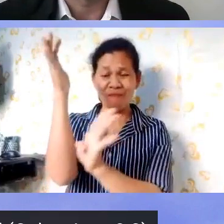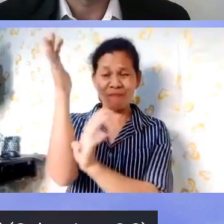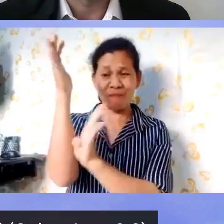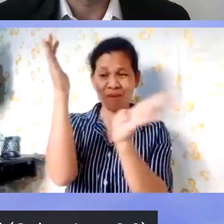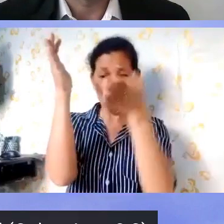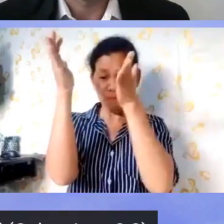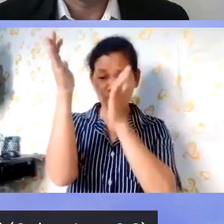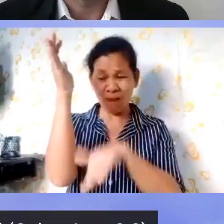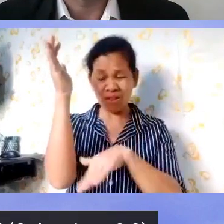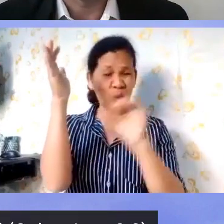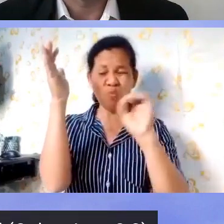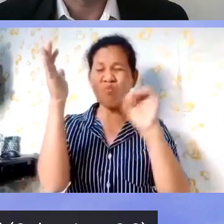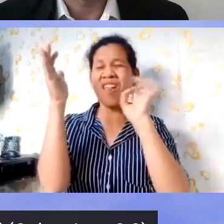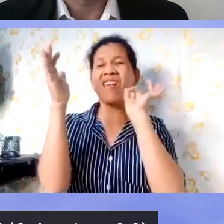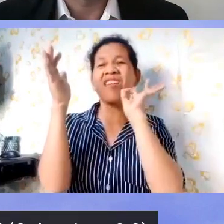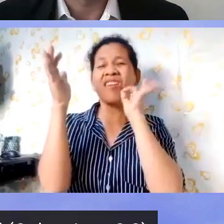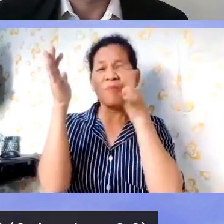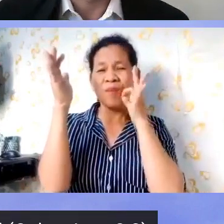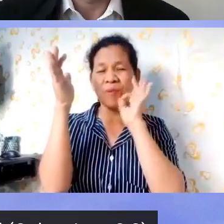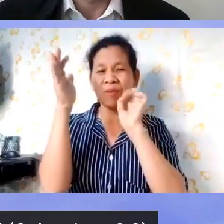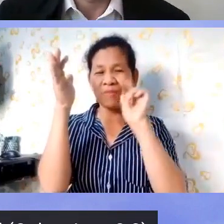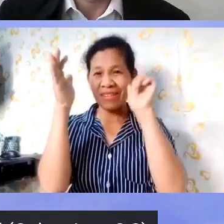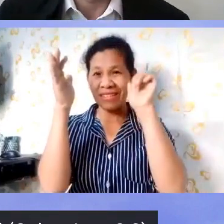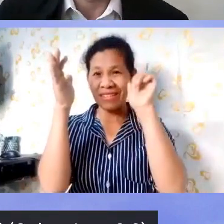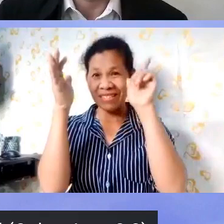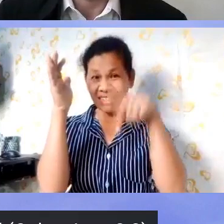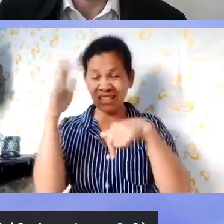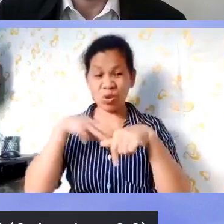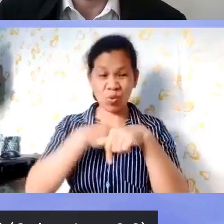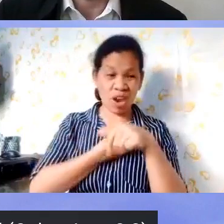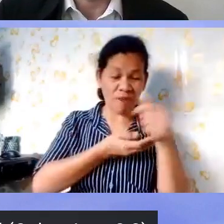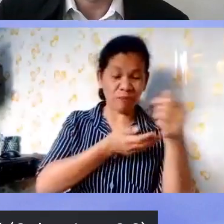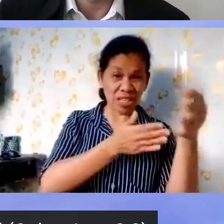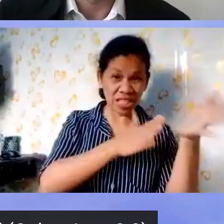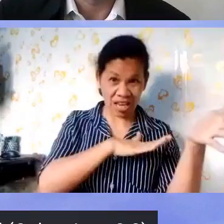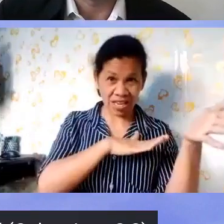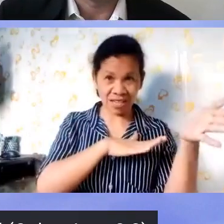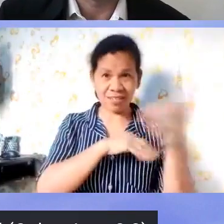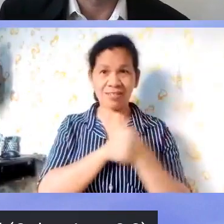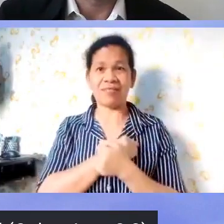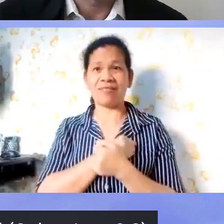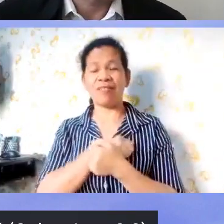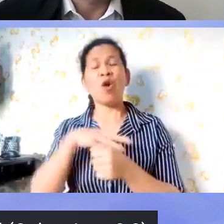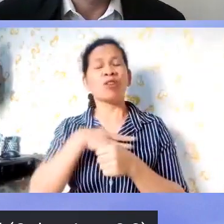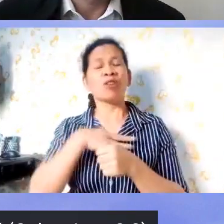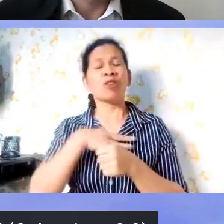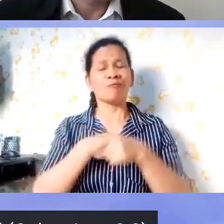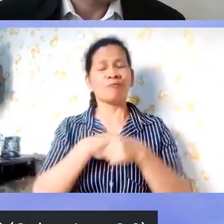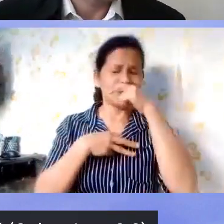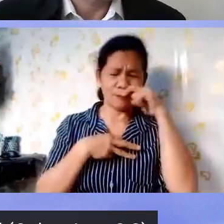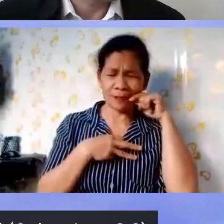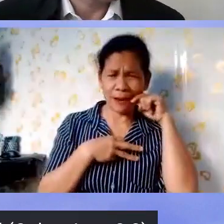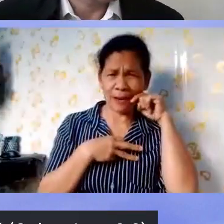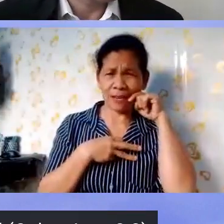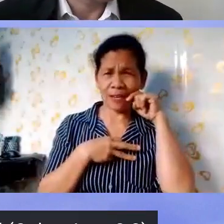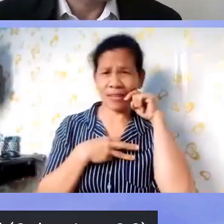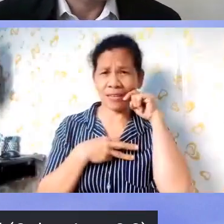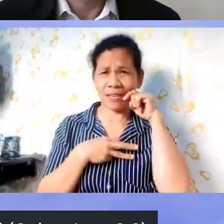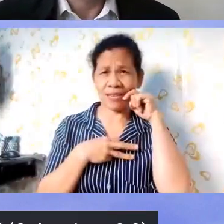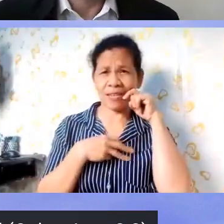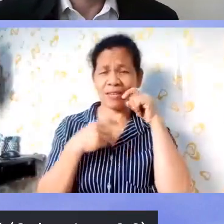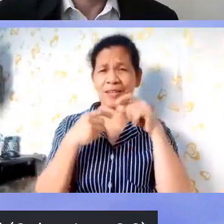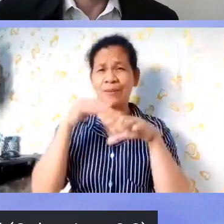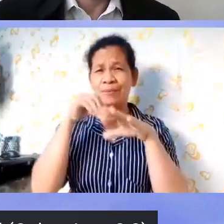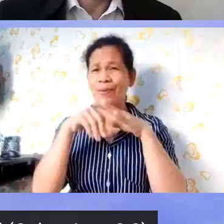ang mangyari sa atin. Pagka tayo nahiwalay, ay tayo'y mga tutuyo. No? Sabi nga ng